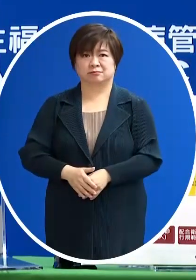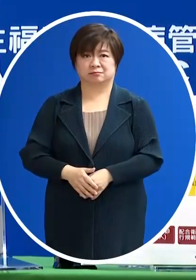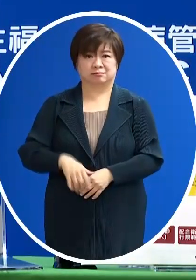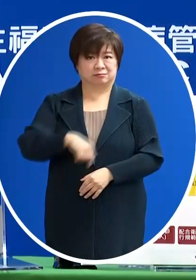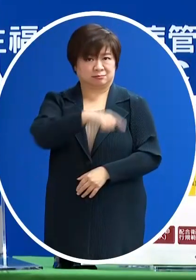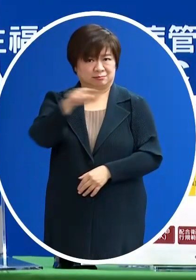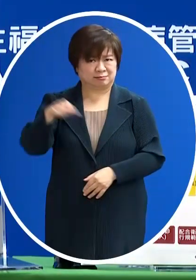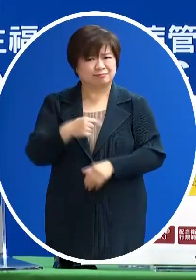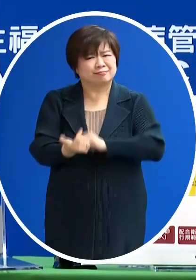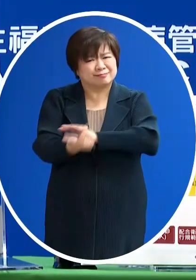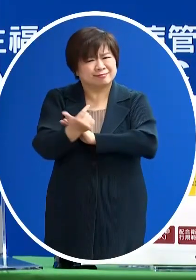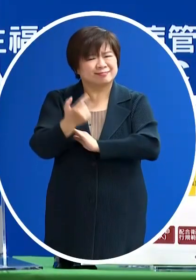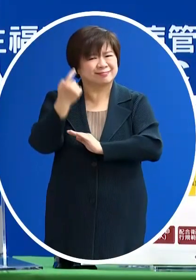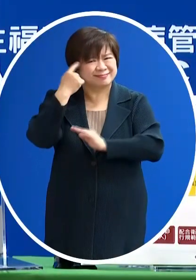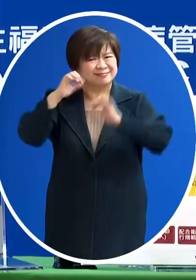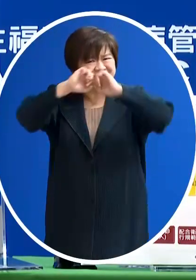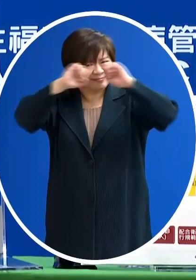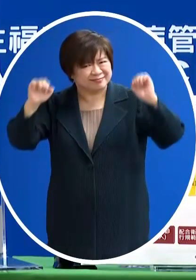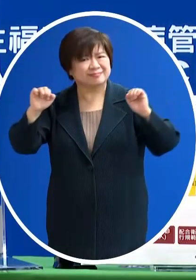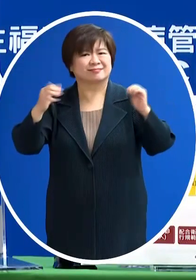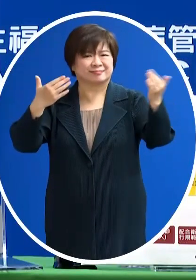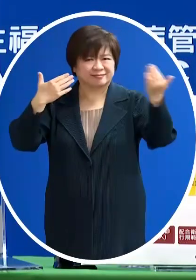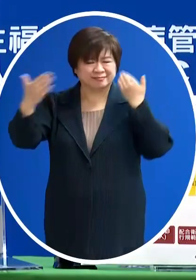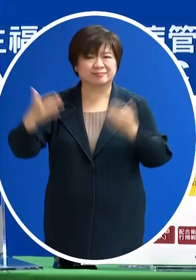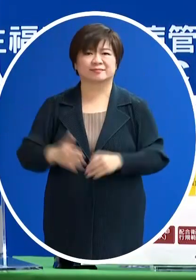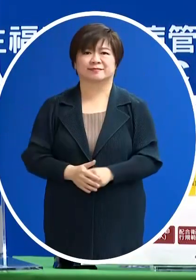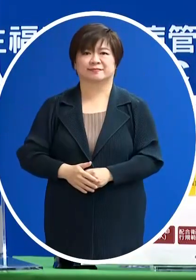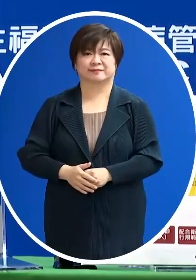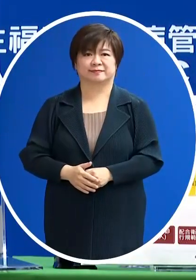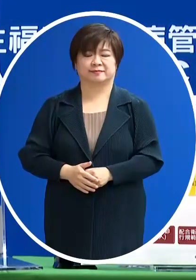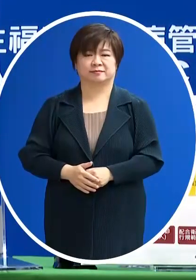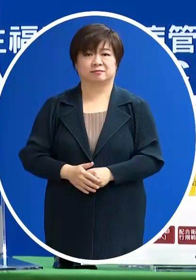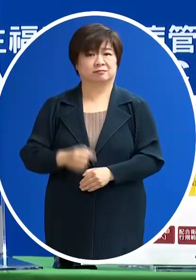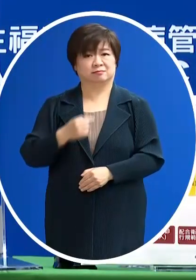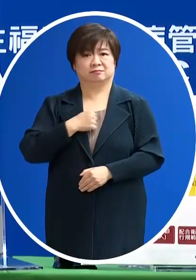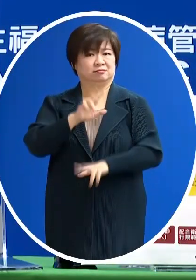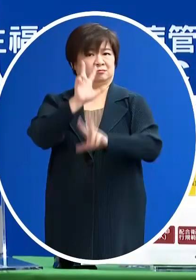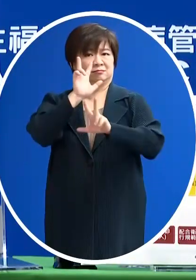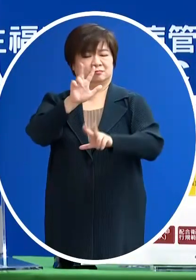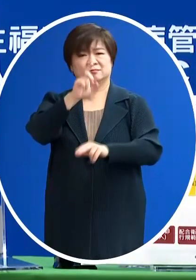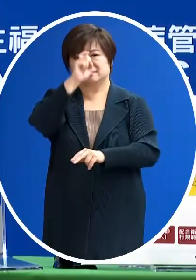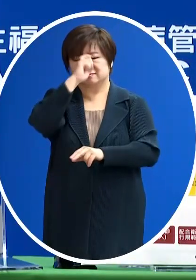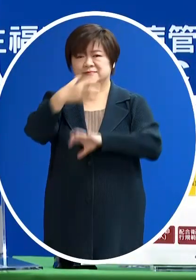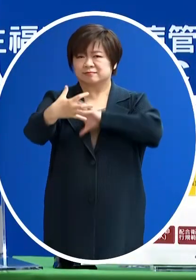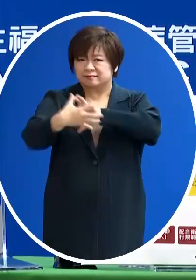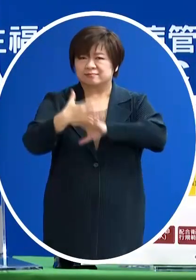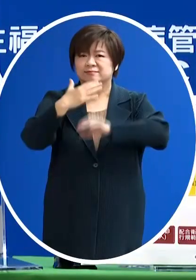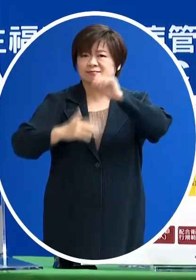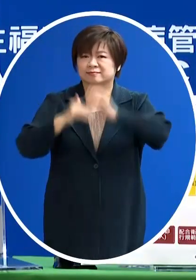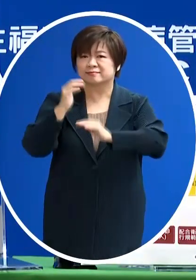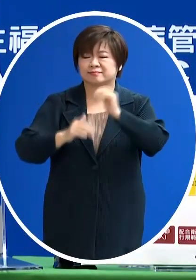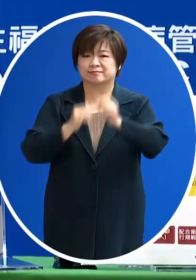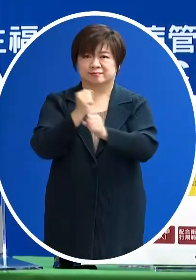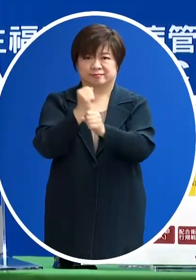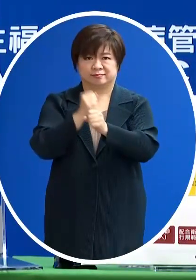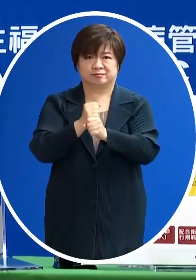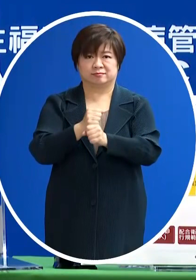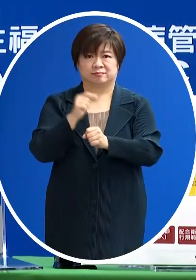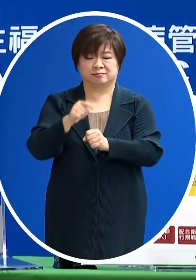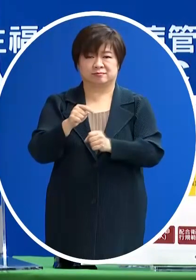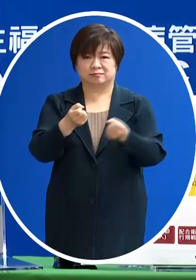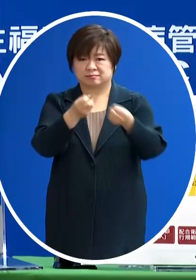要尽快把它弄了解来，那我们也开诚布公，希望跟大家能够来做相关有意义